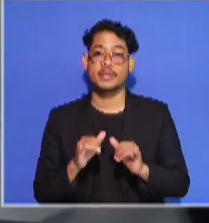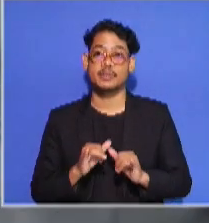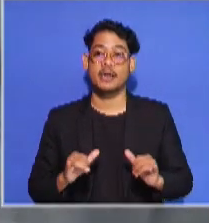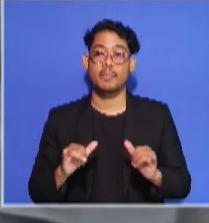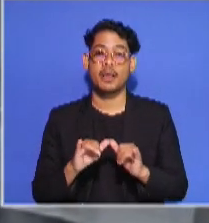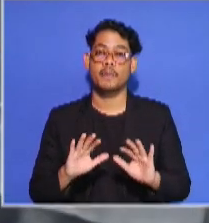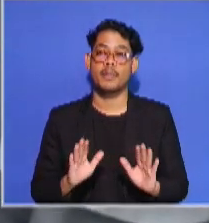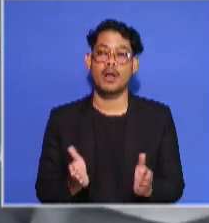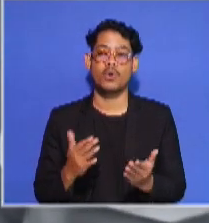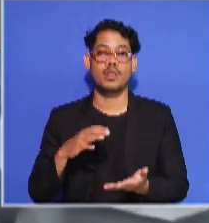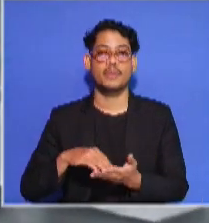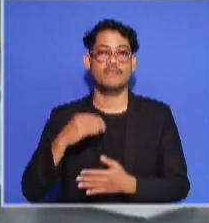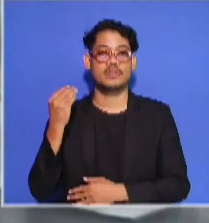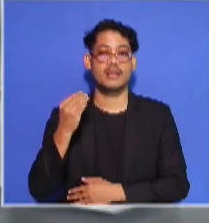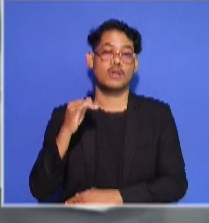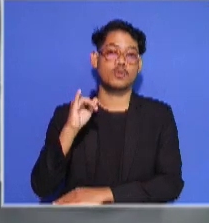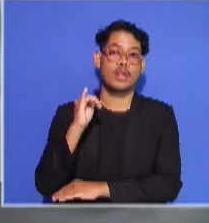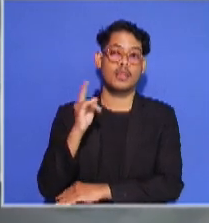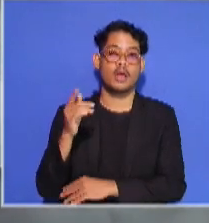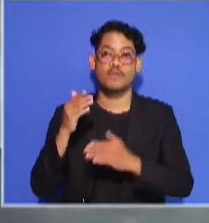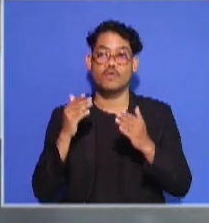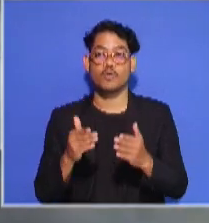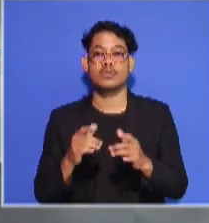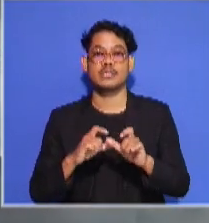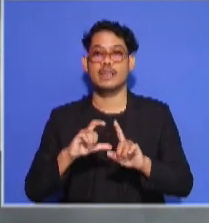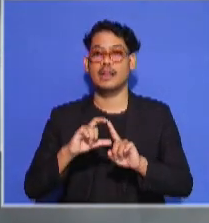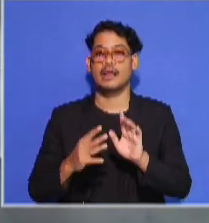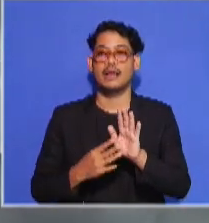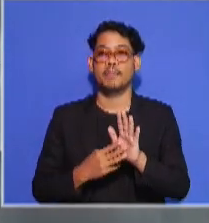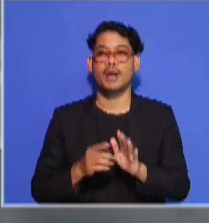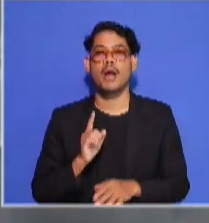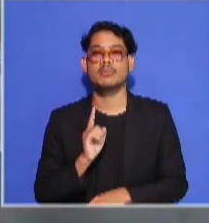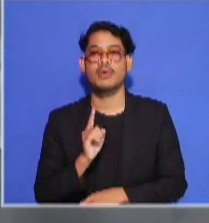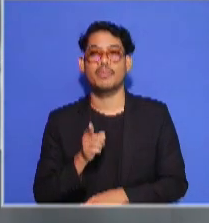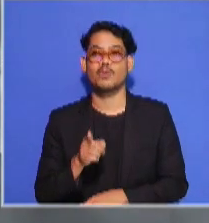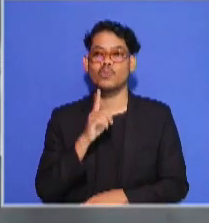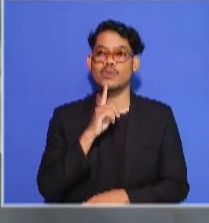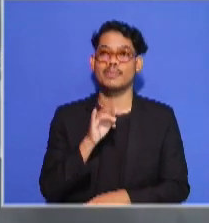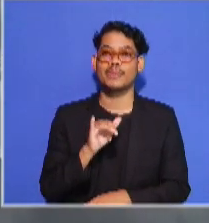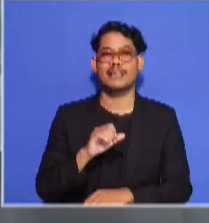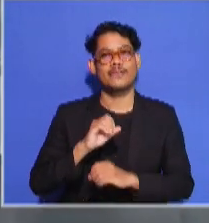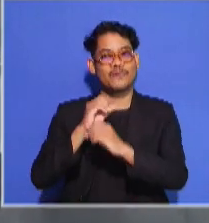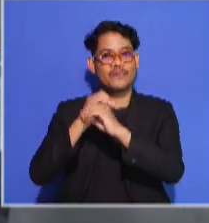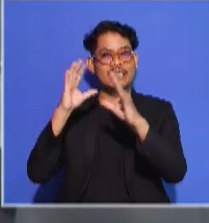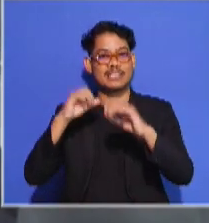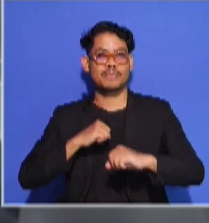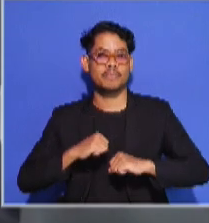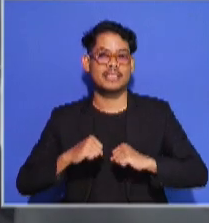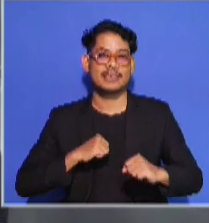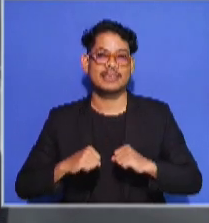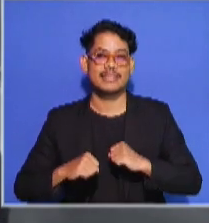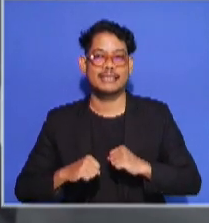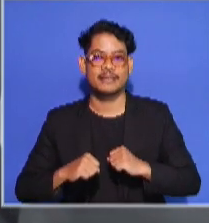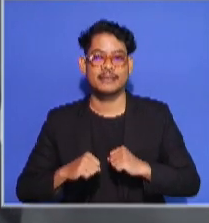DIY, ya, terutama untuk SDM pariwisata, karena itu menjadi visi dan misi daripada IHGMA ke depannya. Dan kami juga tagline-nya di sini